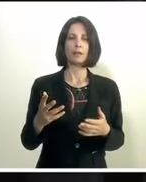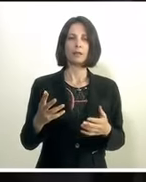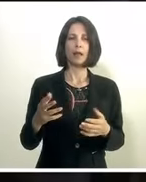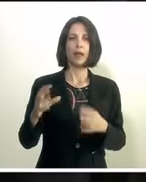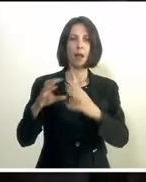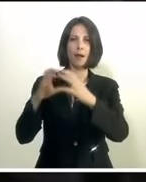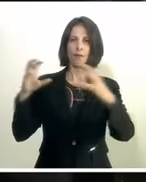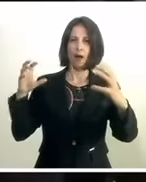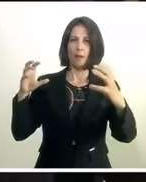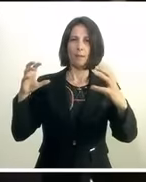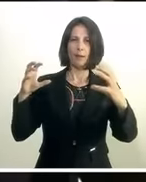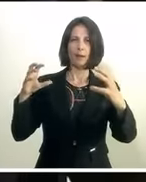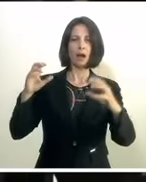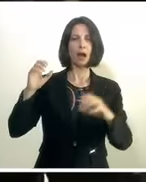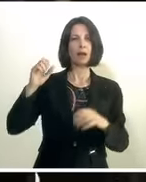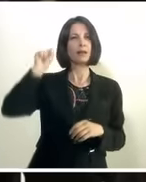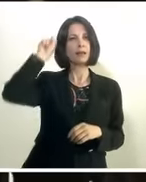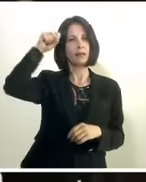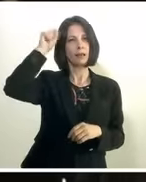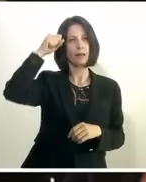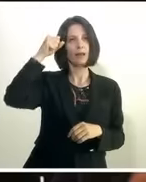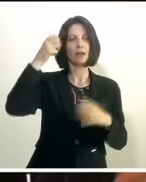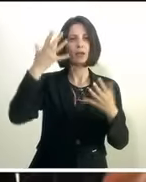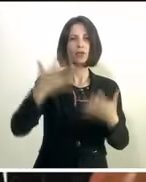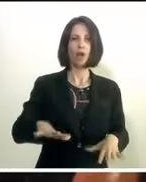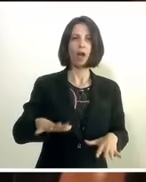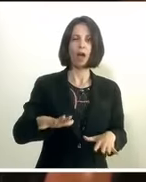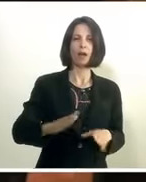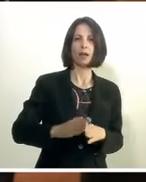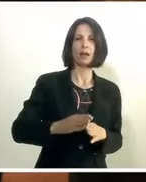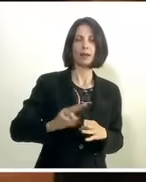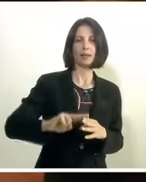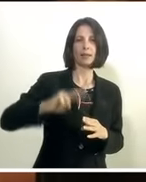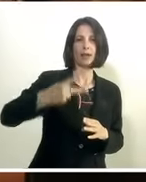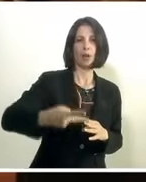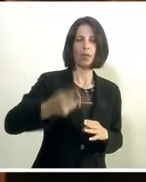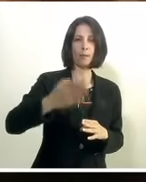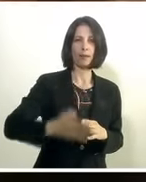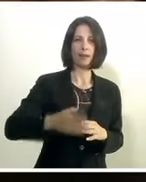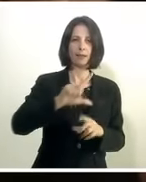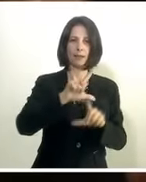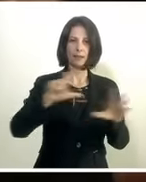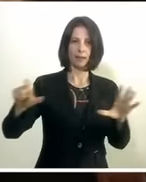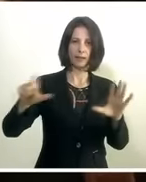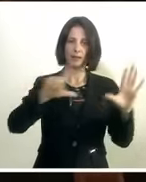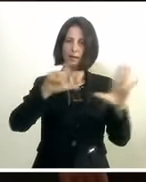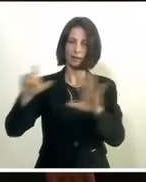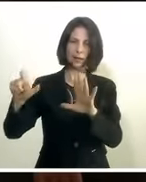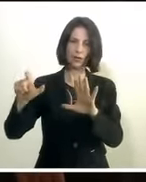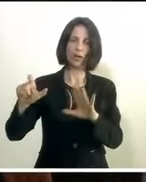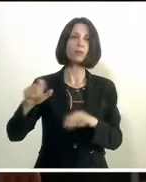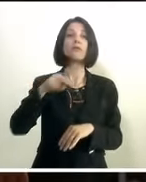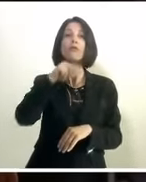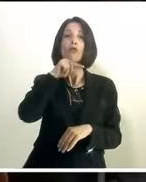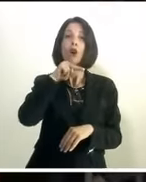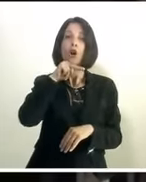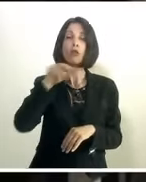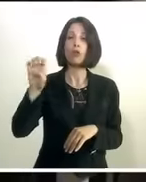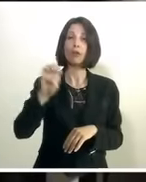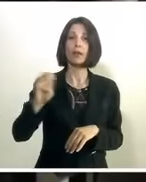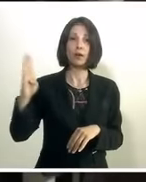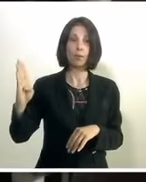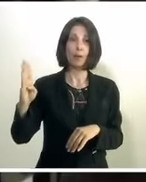dalla seconda metà del Settecento il nonno anche gli Enrico fu il primo ad intraprendere l'impegno politico portando i